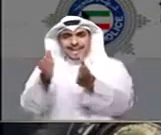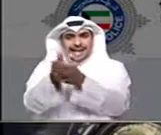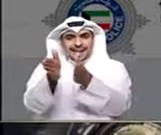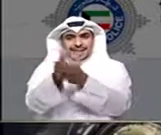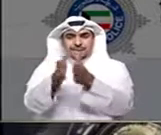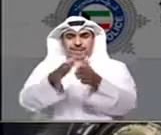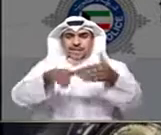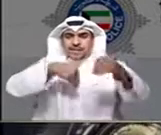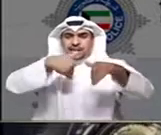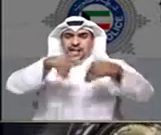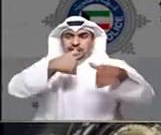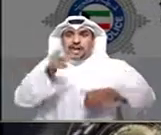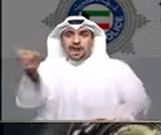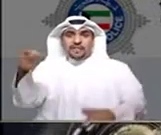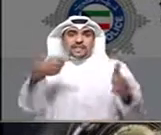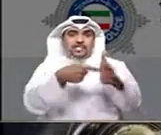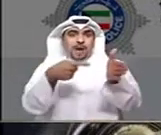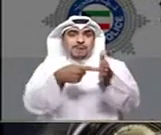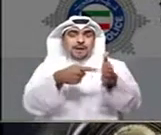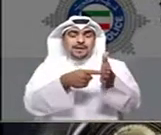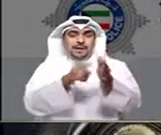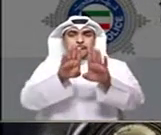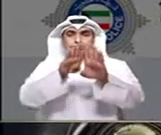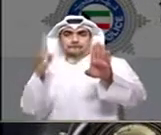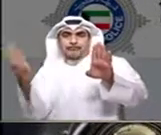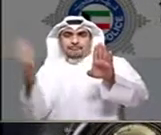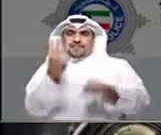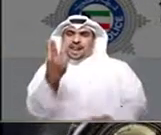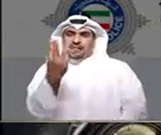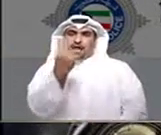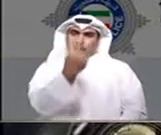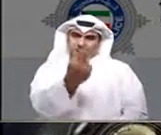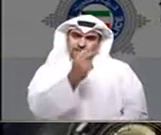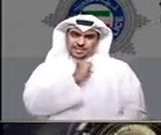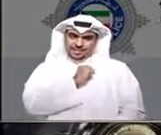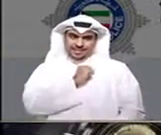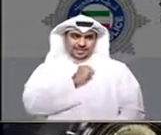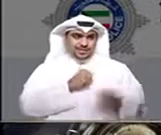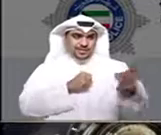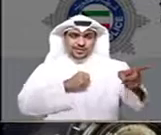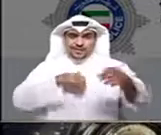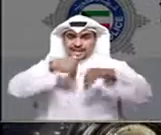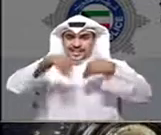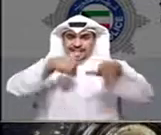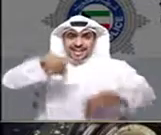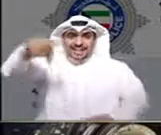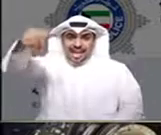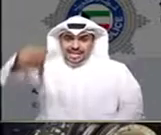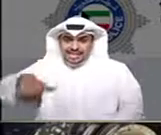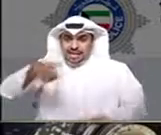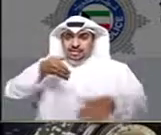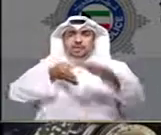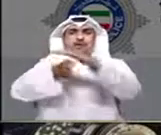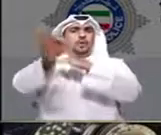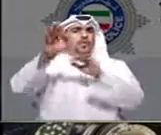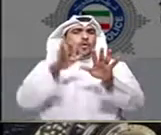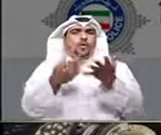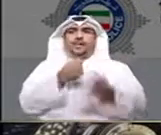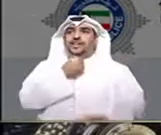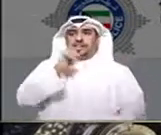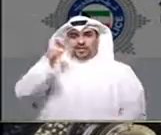الصباح والدخول من البوابات رقم 3 أو 2. أما لمرتادي الدائر السادس باتجاه الجهراء سلك الطريق